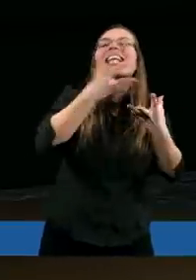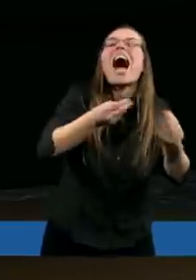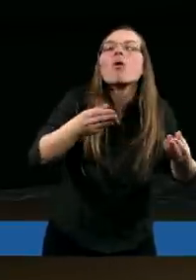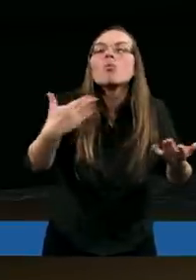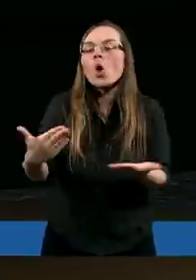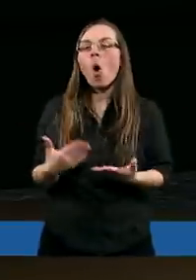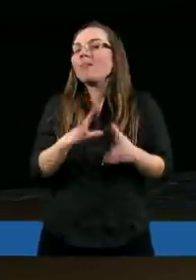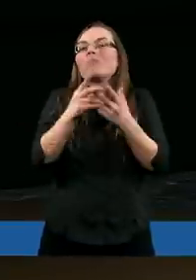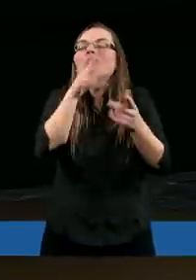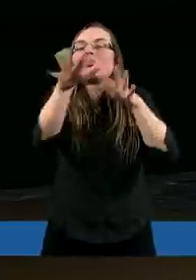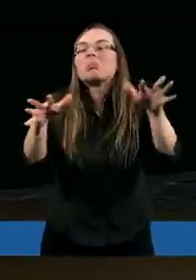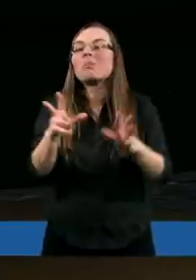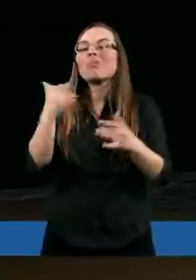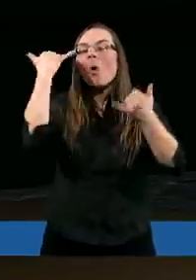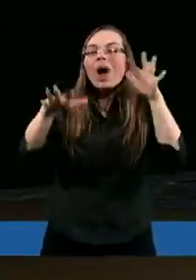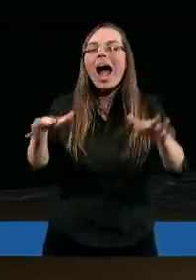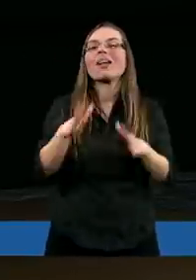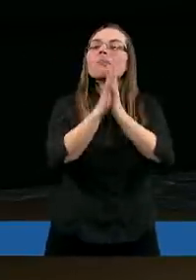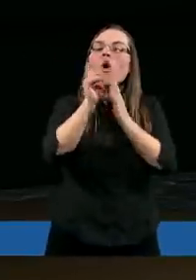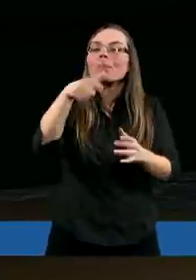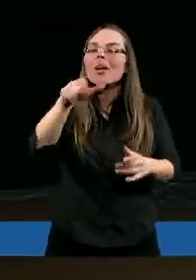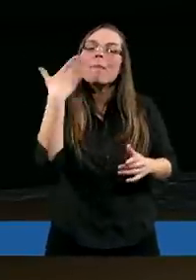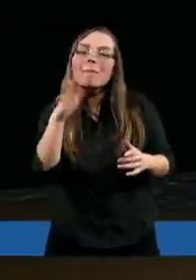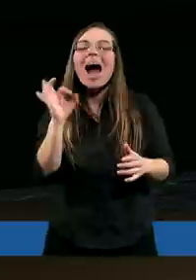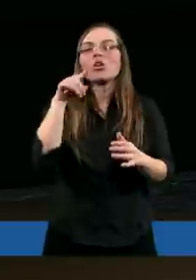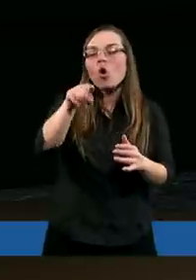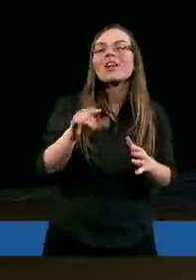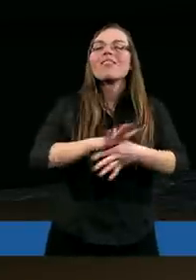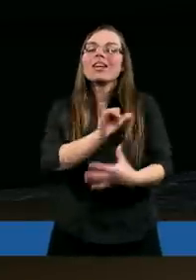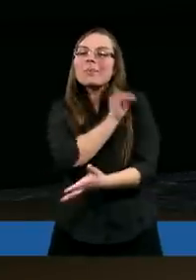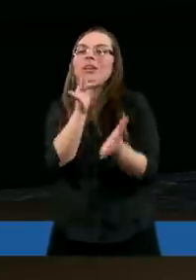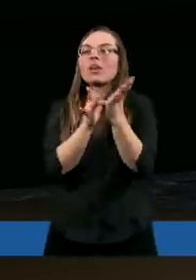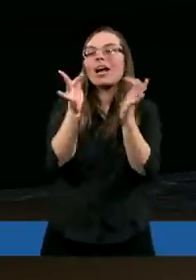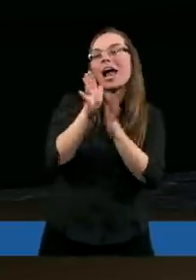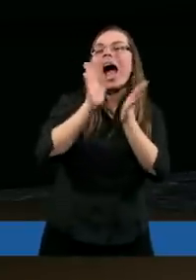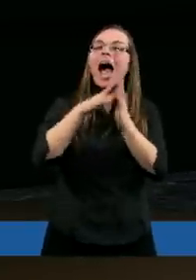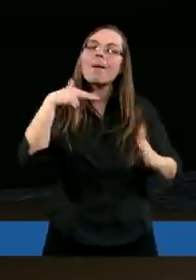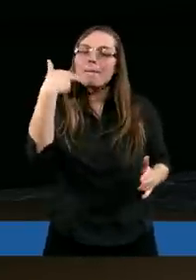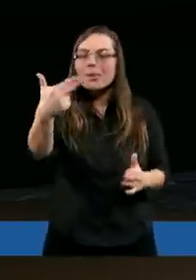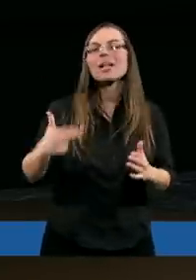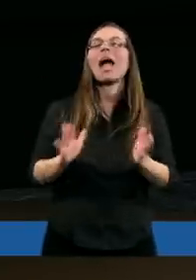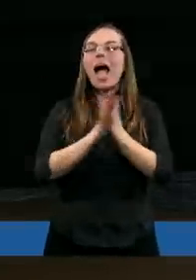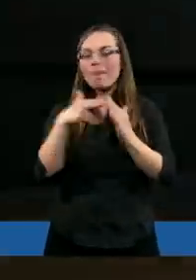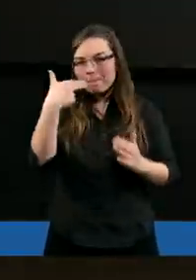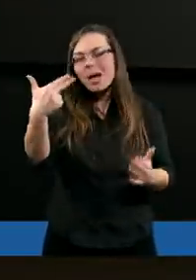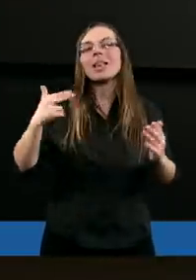zagubionym. Prosimy Cię tak bardzo o to w imieniu Jezusa Chrystusa. Amen. Amen.